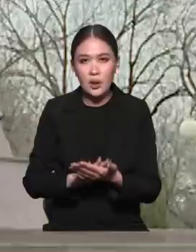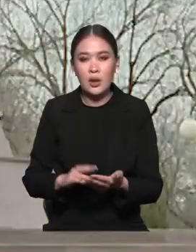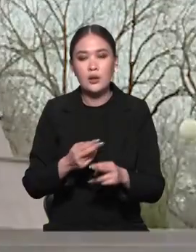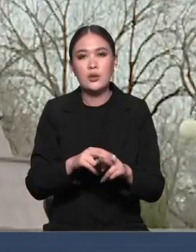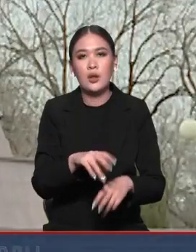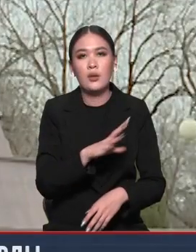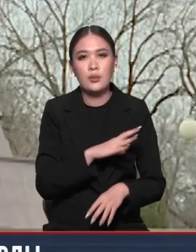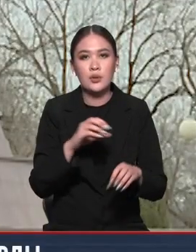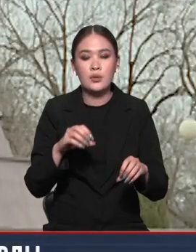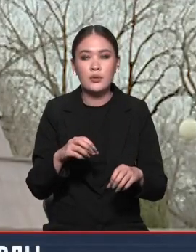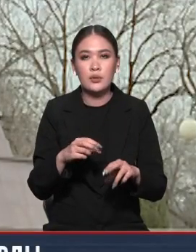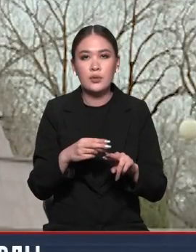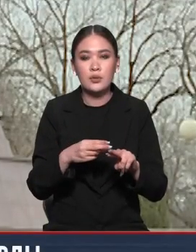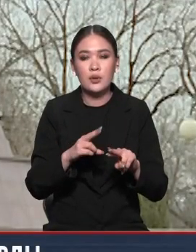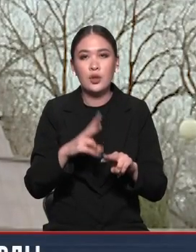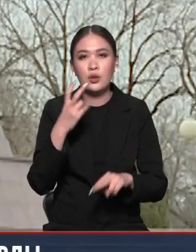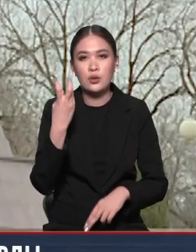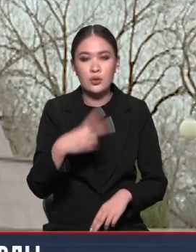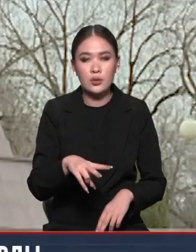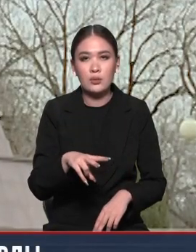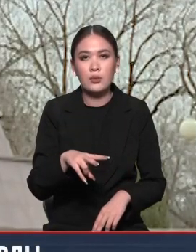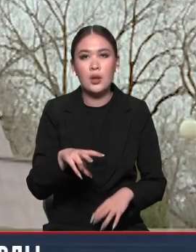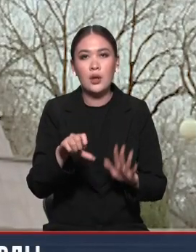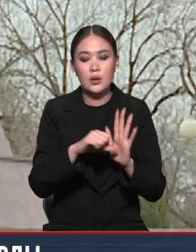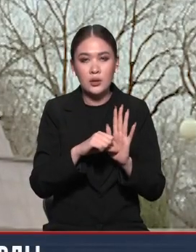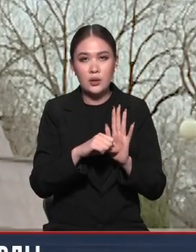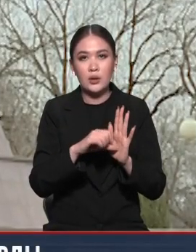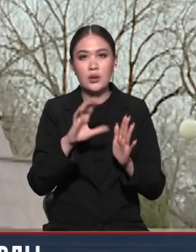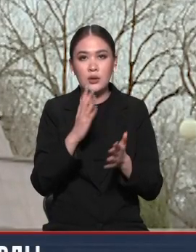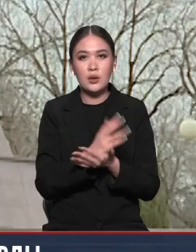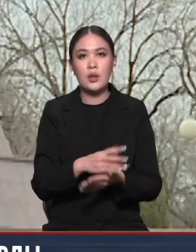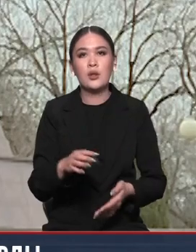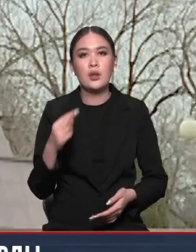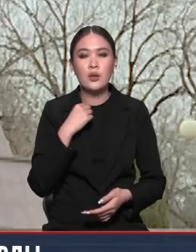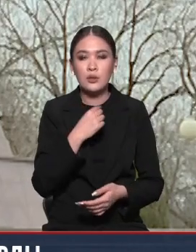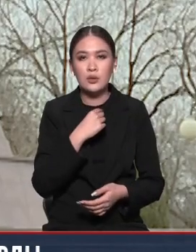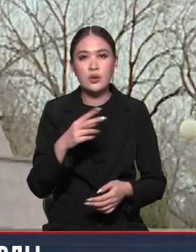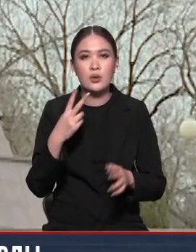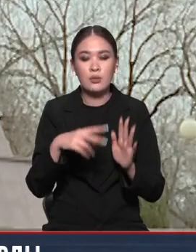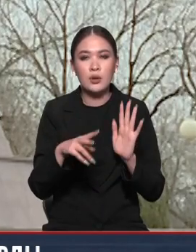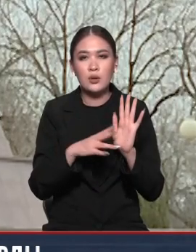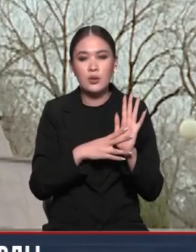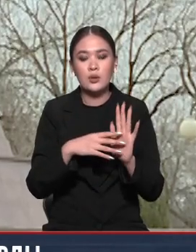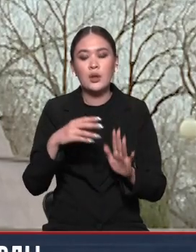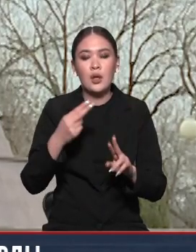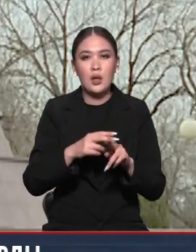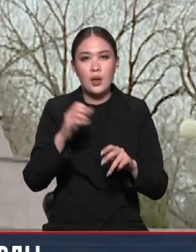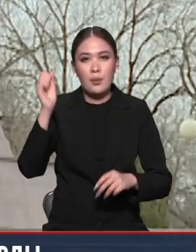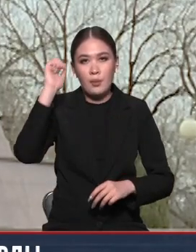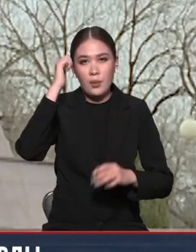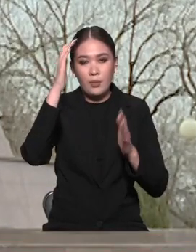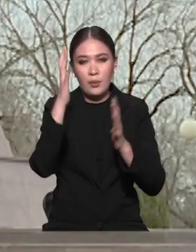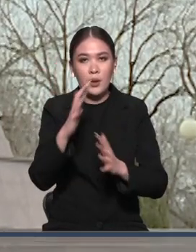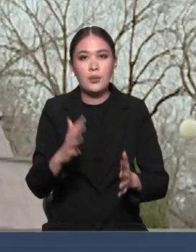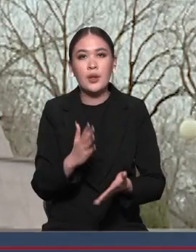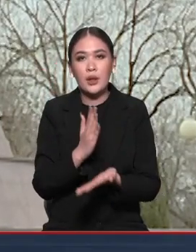абаттандырылды. Облыс бойынша бізде 226 ескерткіш болса, осы Талдықорған қаласында 29 ескерткіш бар. Бүгінгі таңда аудандарға және